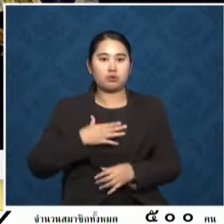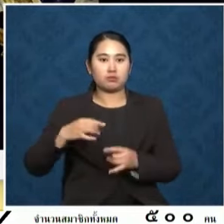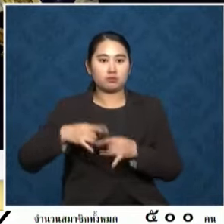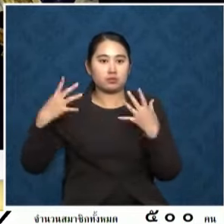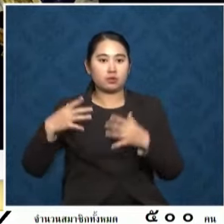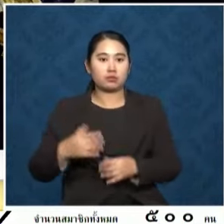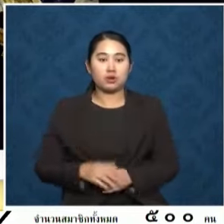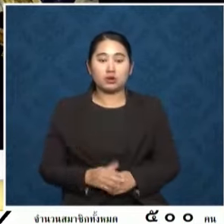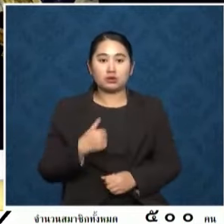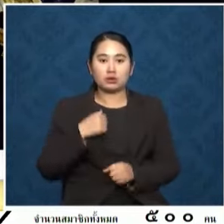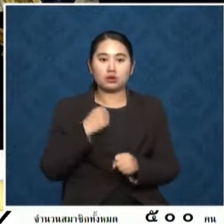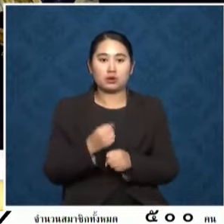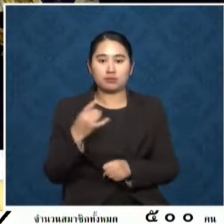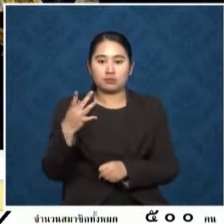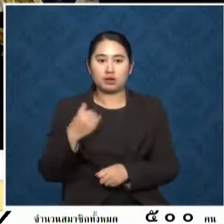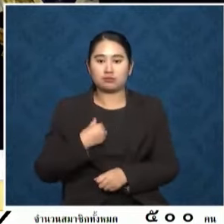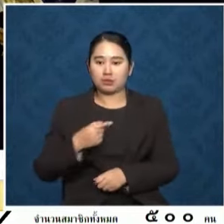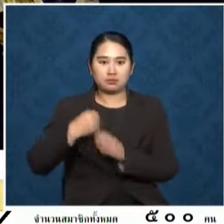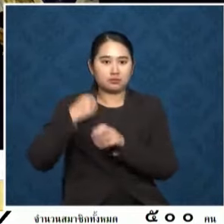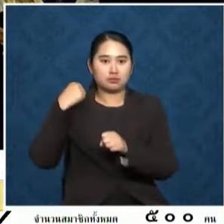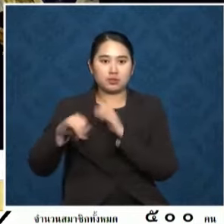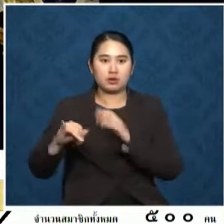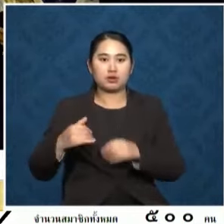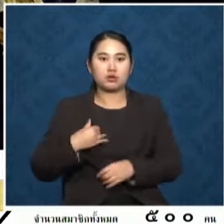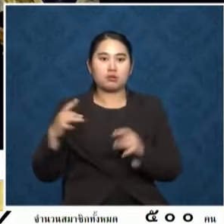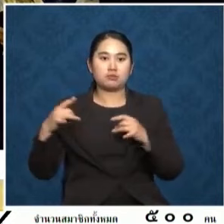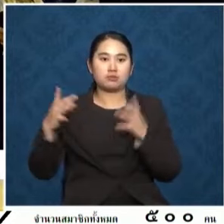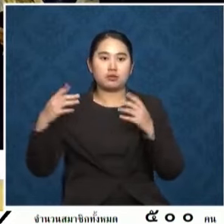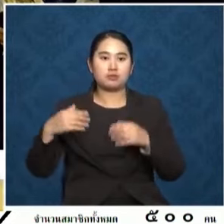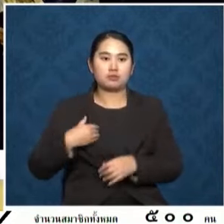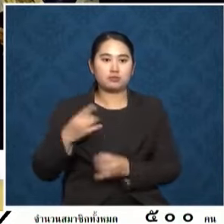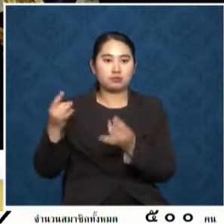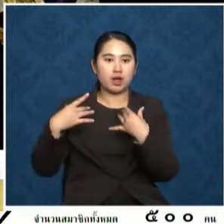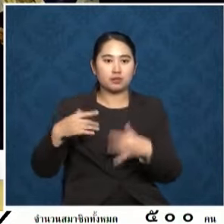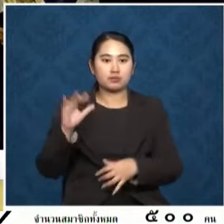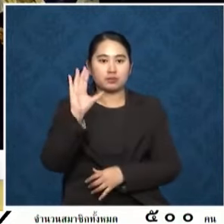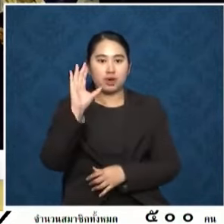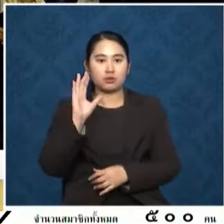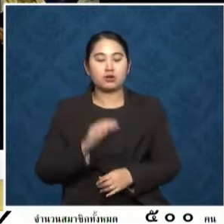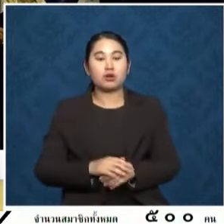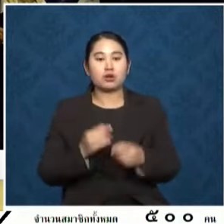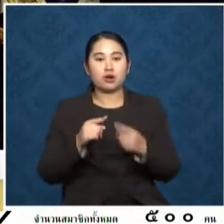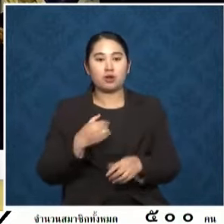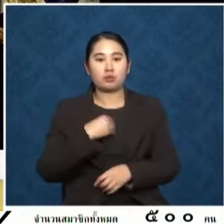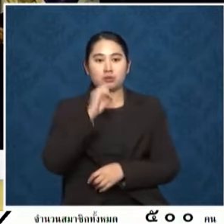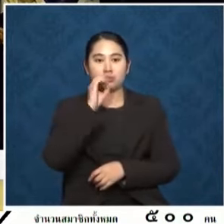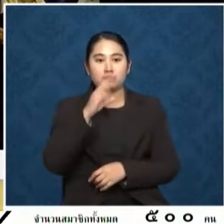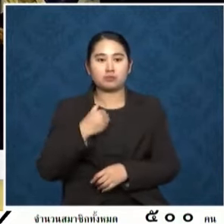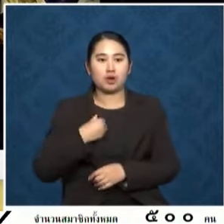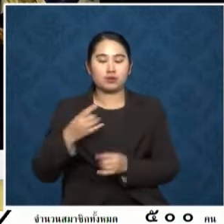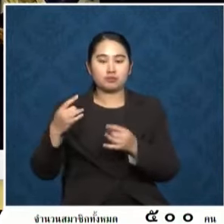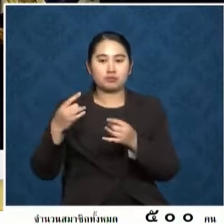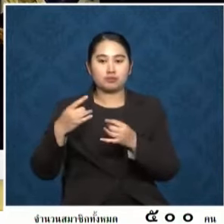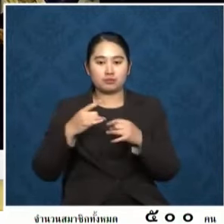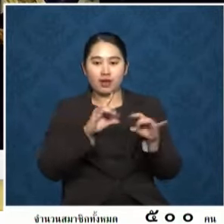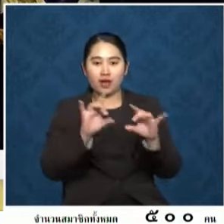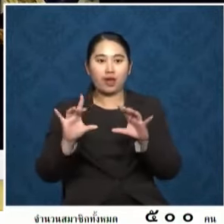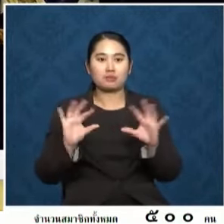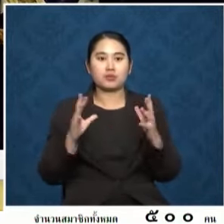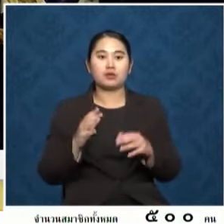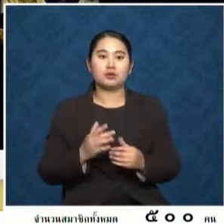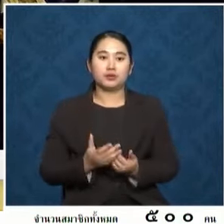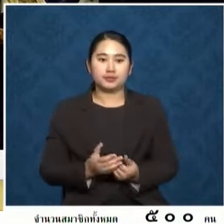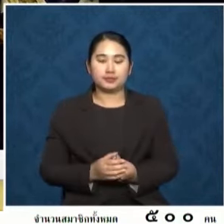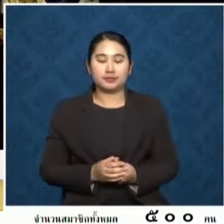อย่ามาทำในสิ่งที่ไม่ถูกต้องอย่ามาเล่นใต้ดินกับผมแล้วเรียกร้องไม่ให้คนอื่นเรียกใต้ดินท่านประธาน